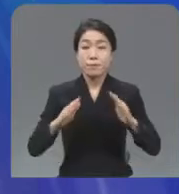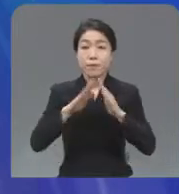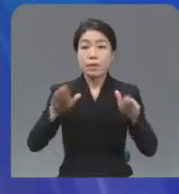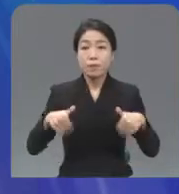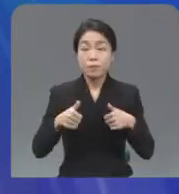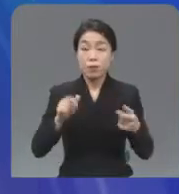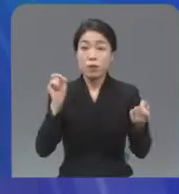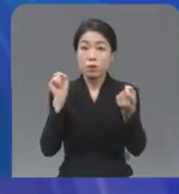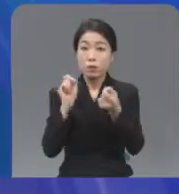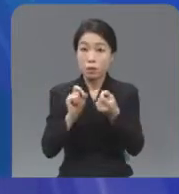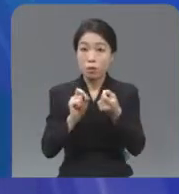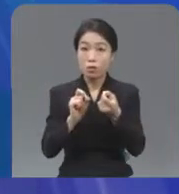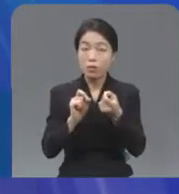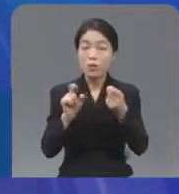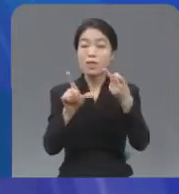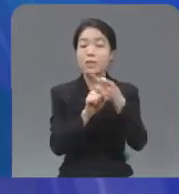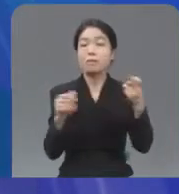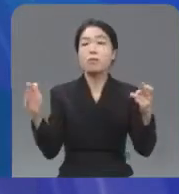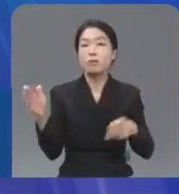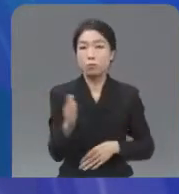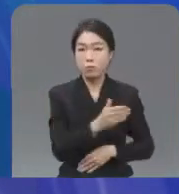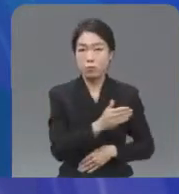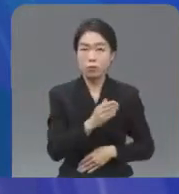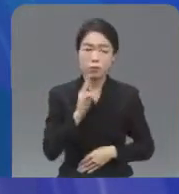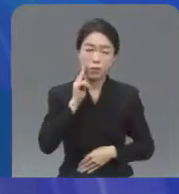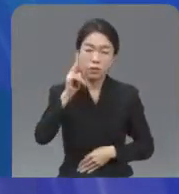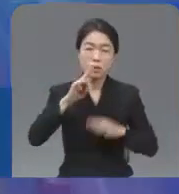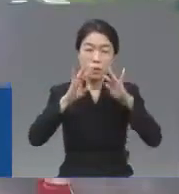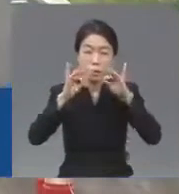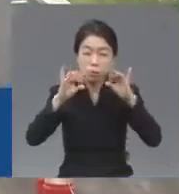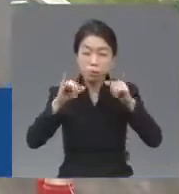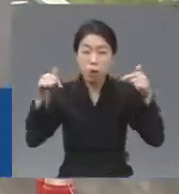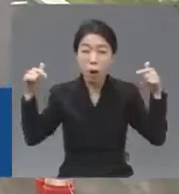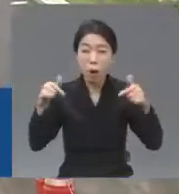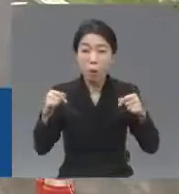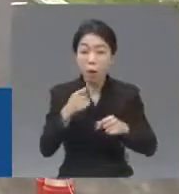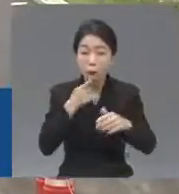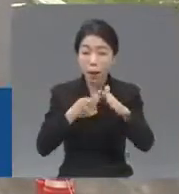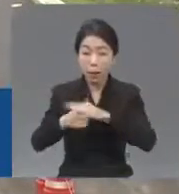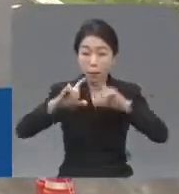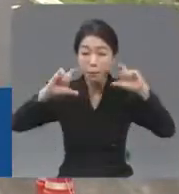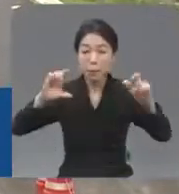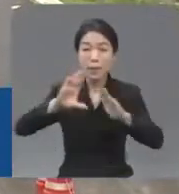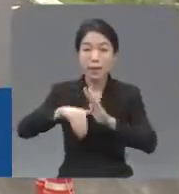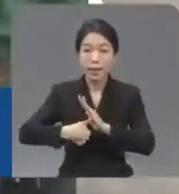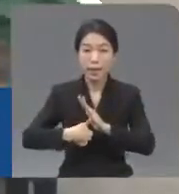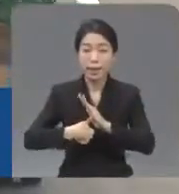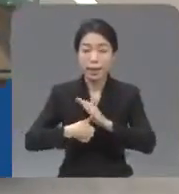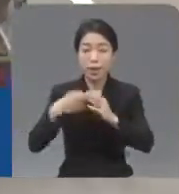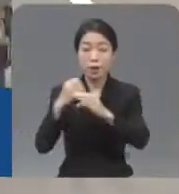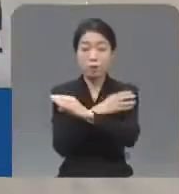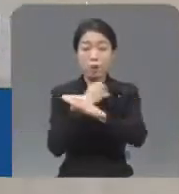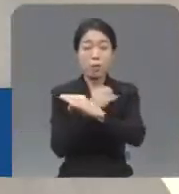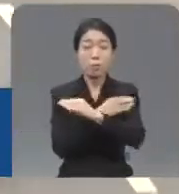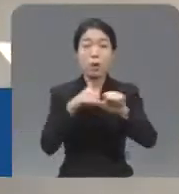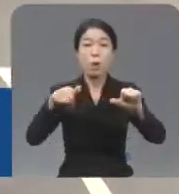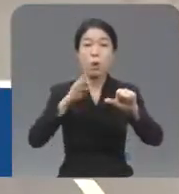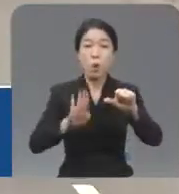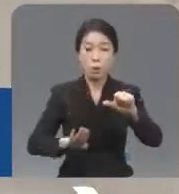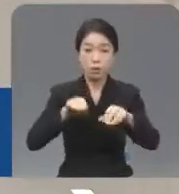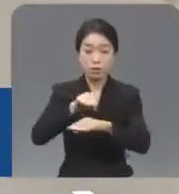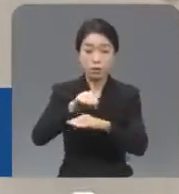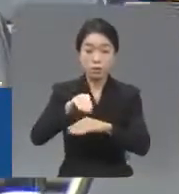전라남도는 오는 12월부터 고농도 미세먼지 비상저감 조치가 발령될 때 배출가스 5등급 차량의